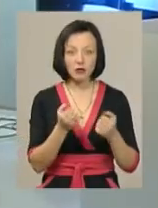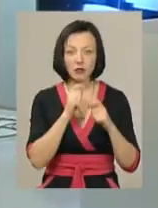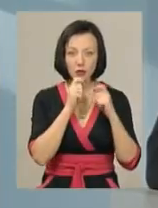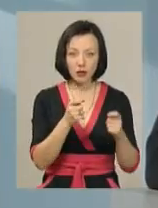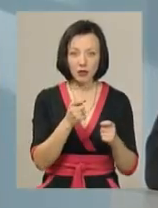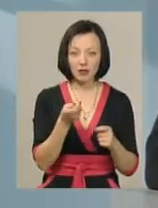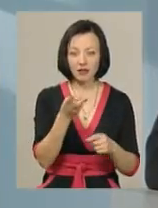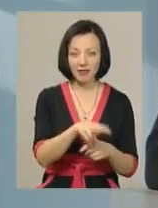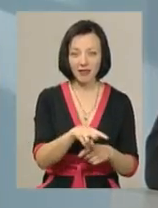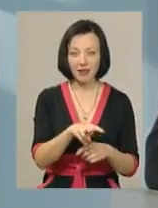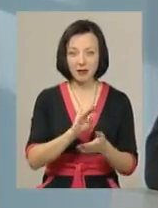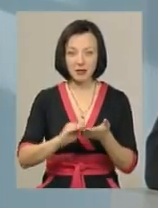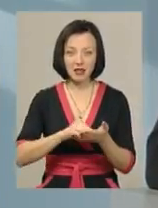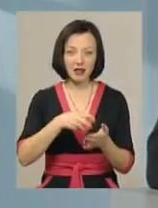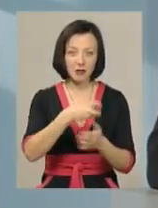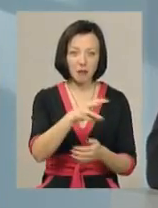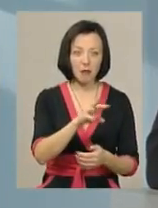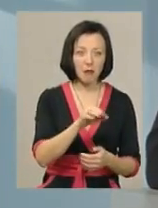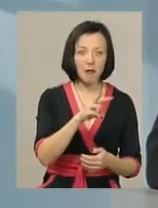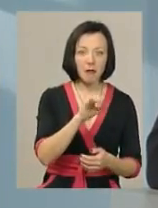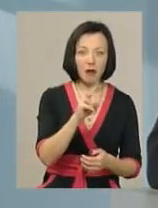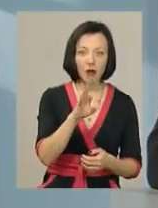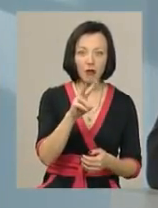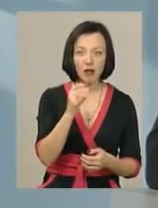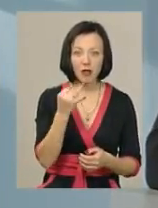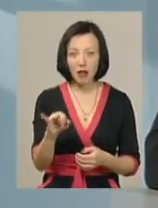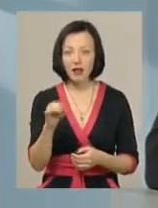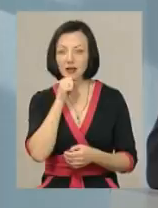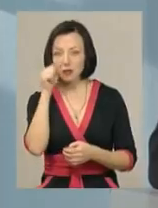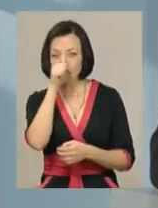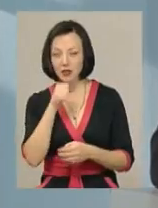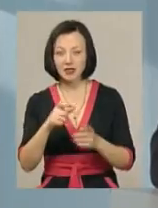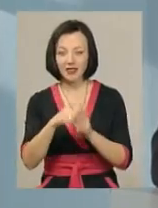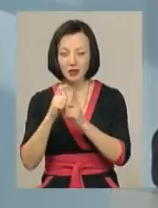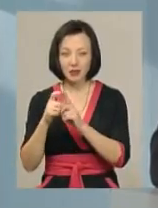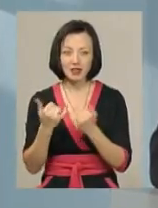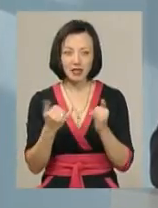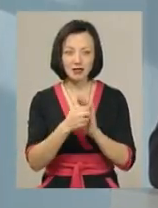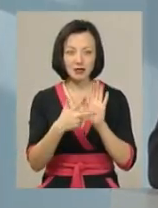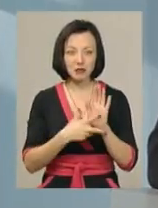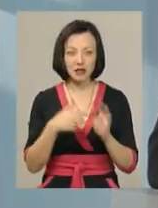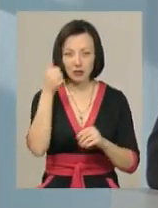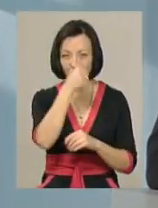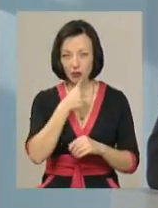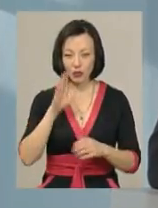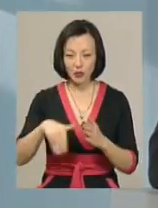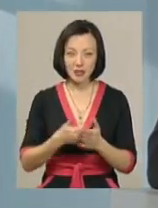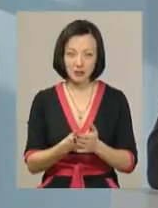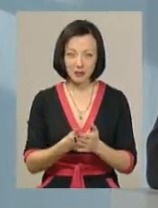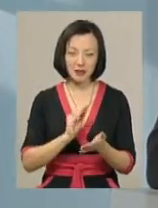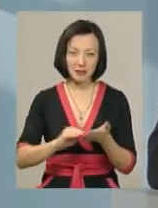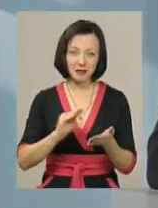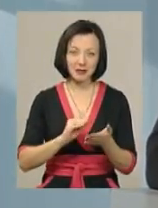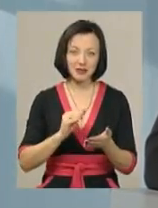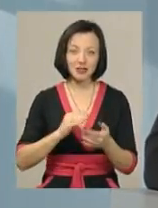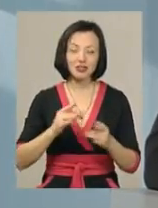подарунки від одного і від другого писав листи і одному і другому відповіді отримував від одного і від другого йму зараз 18 років але він до сих пір